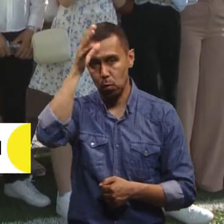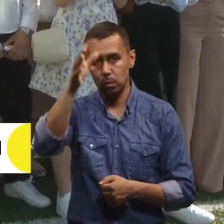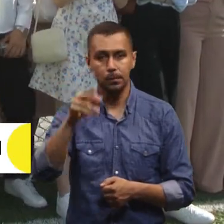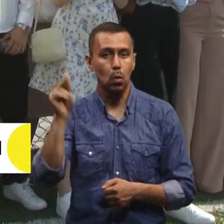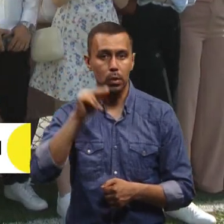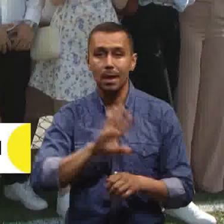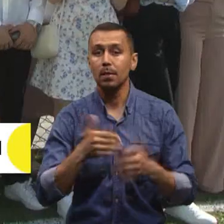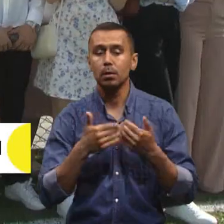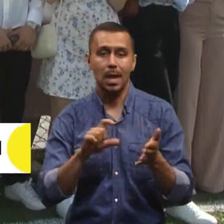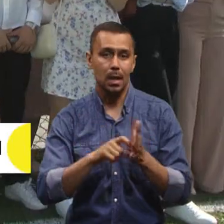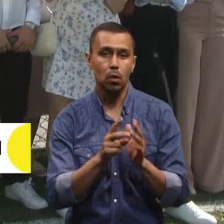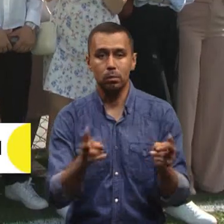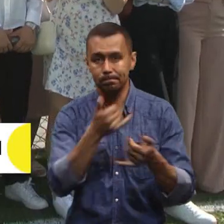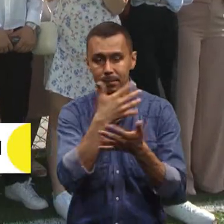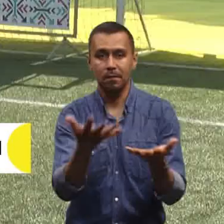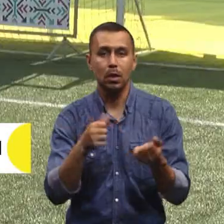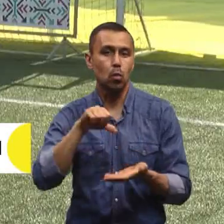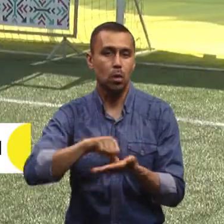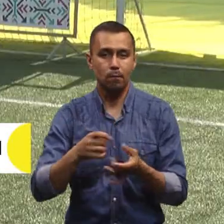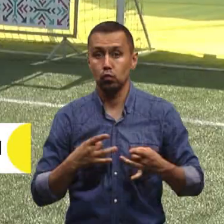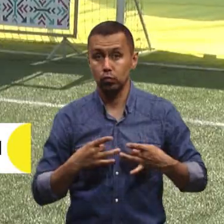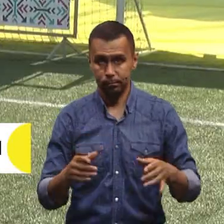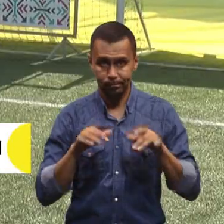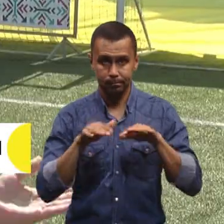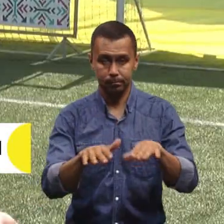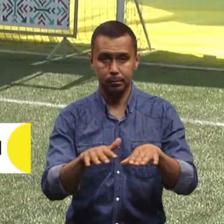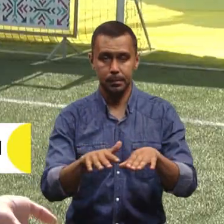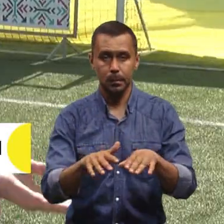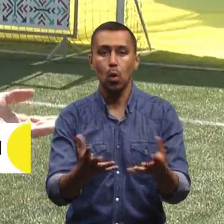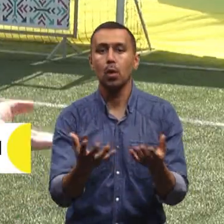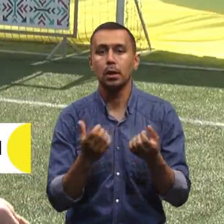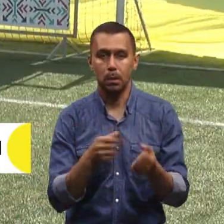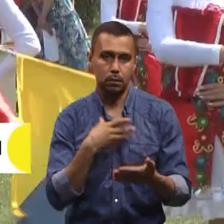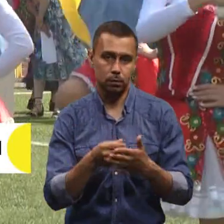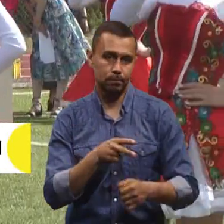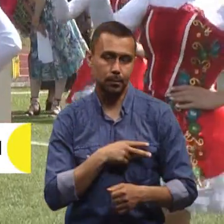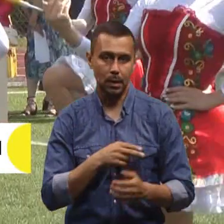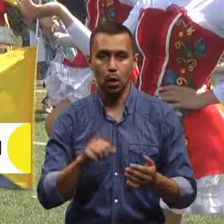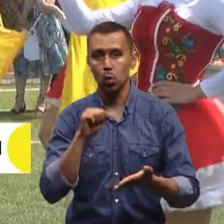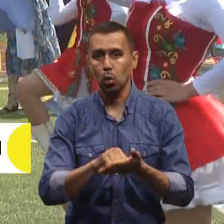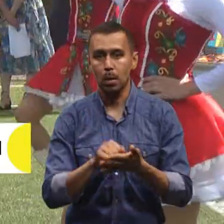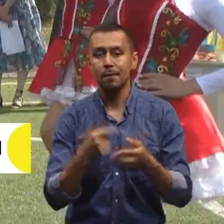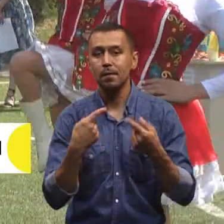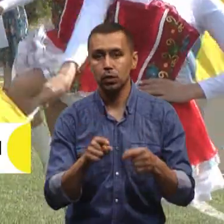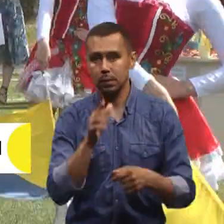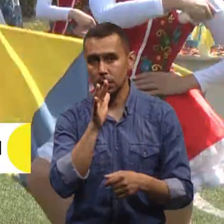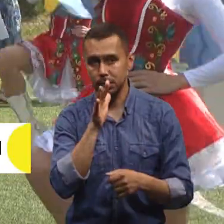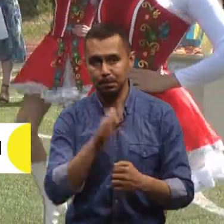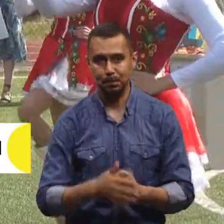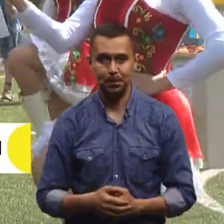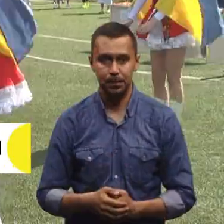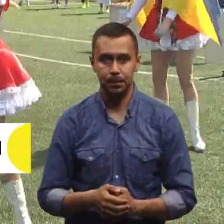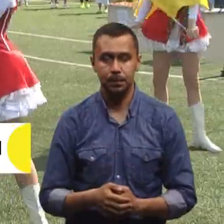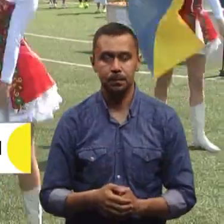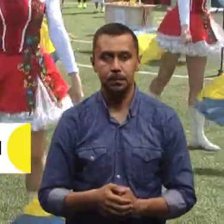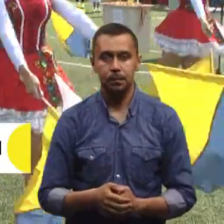учнів невипускних класів. Хто не зміг взяти участь в урочистостях, каже Ольга Кшановська, отримує свої нагороди і документи в інший час. Світлана Поробок,